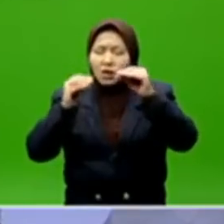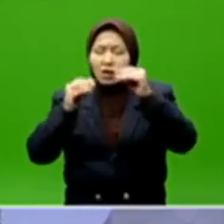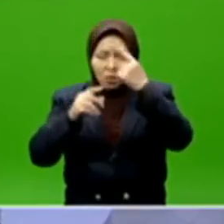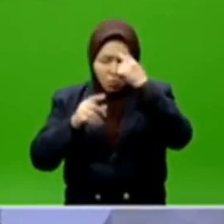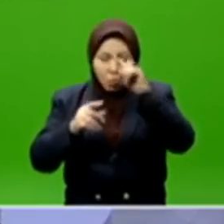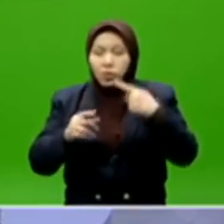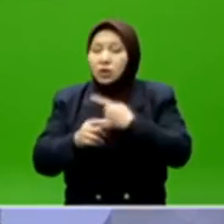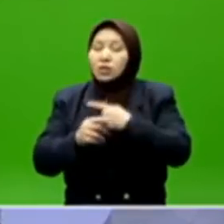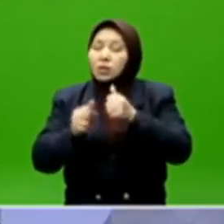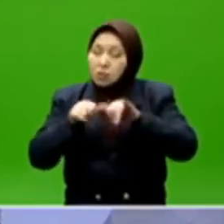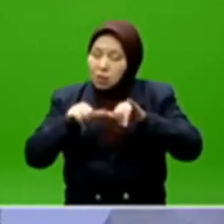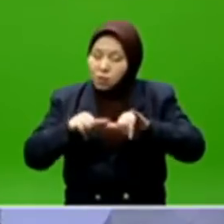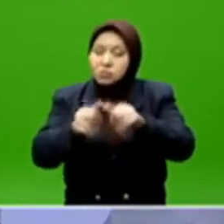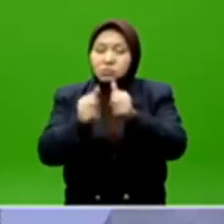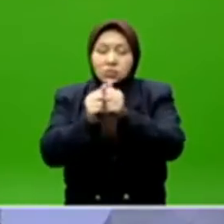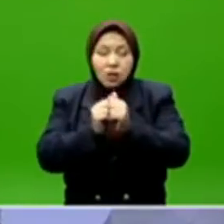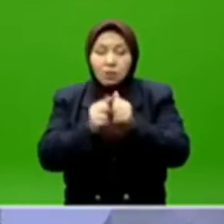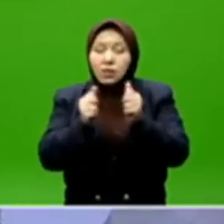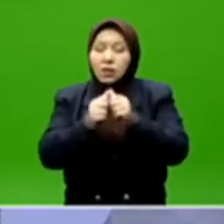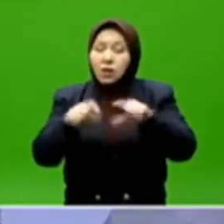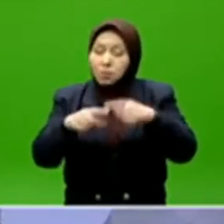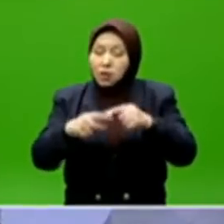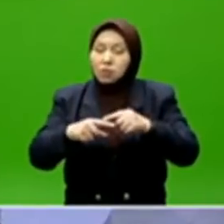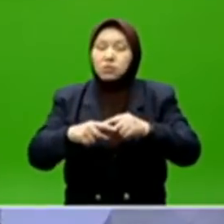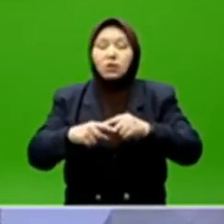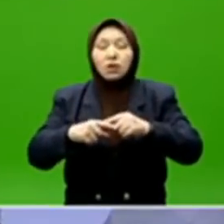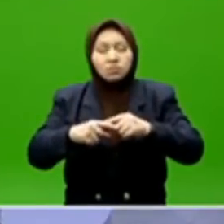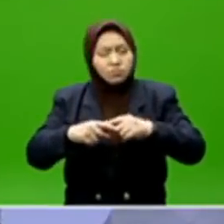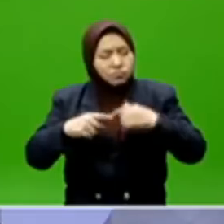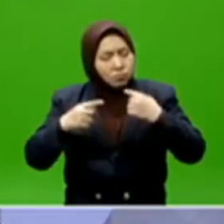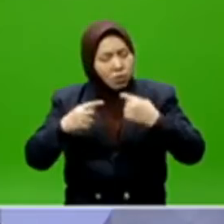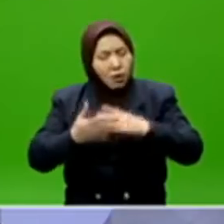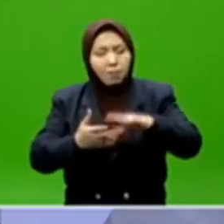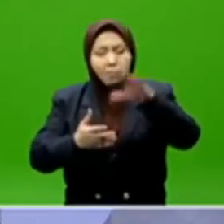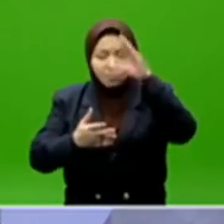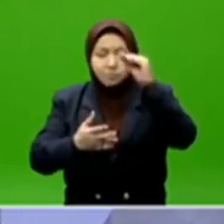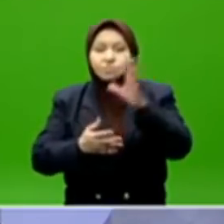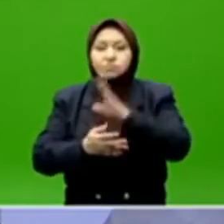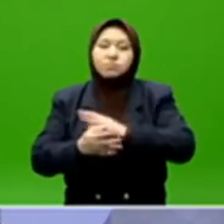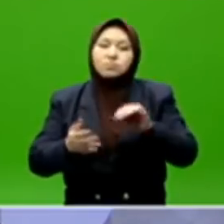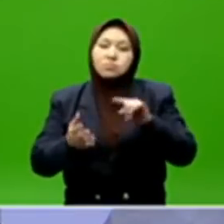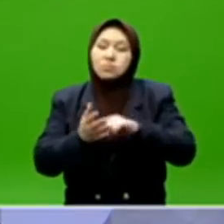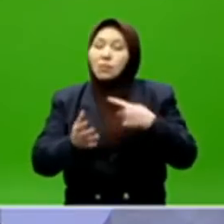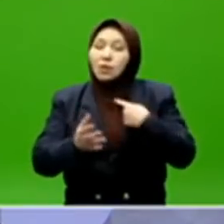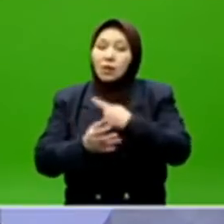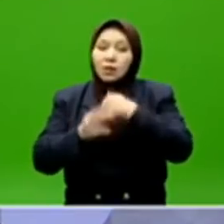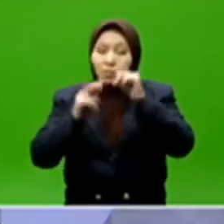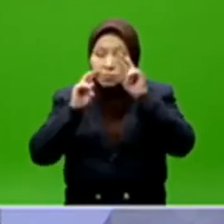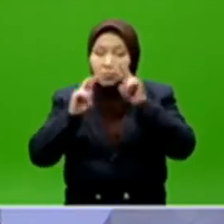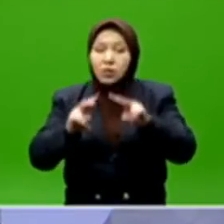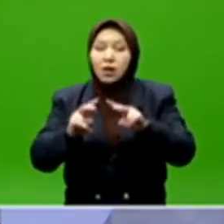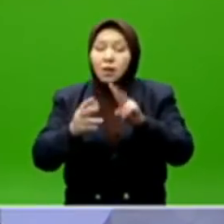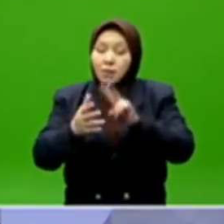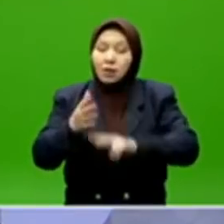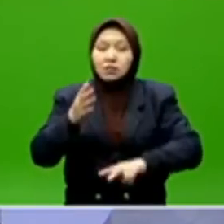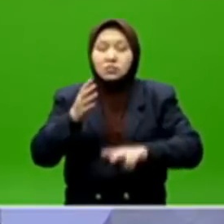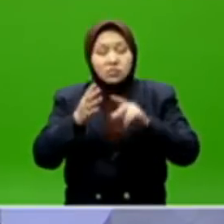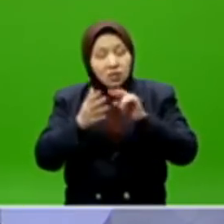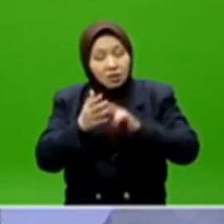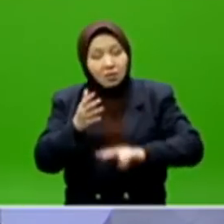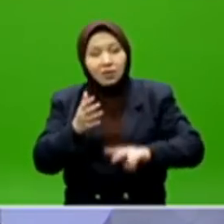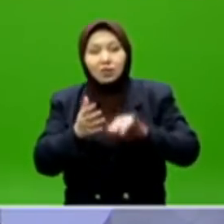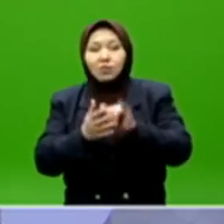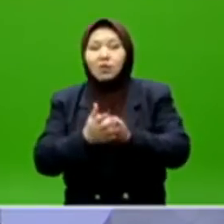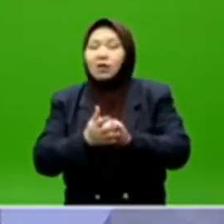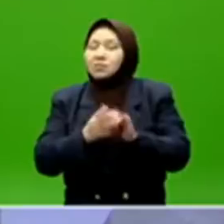terus bersama dengan Al-Quranul Karim berjuang insya-Allah Taala. Dan kalau kita perhatikan Ustaz, panjang pula mukadimah saya. Okey. Okey. Tak